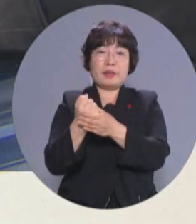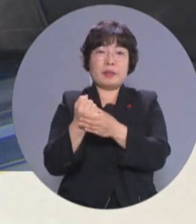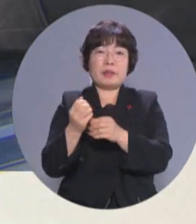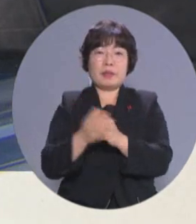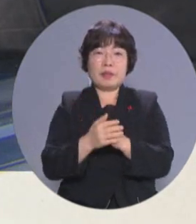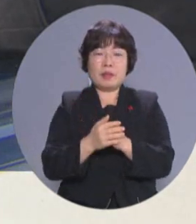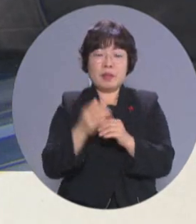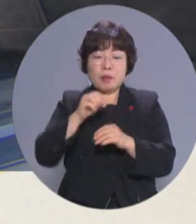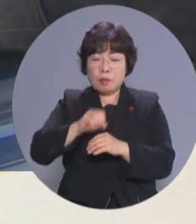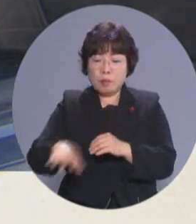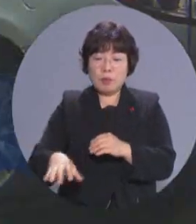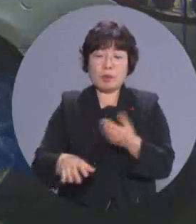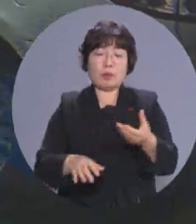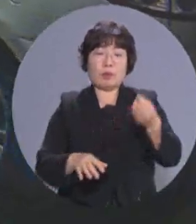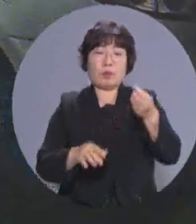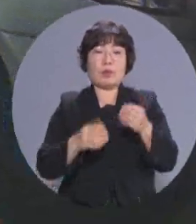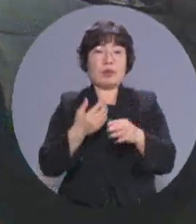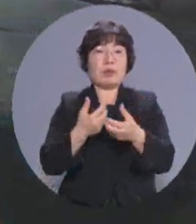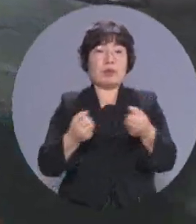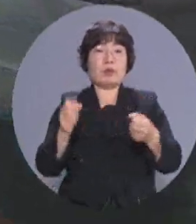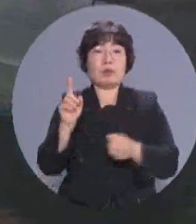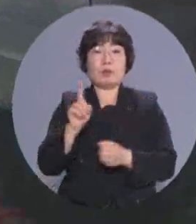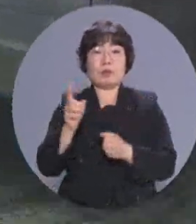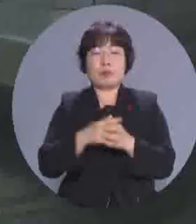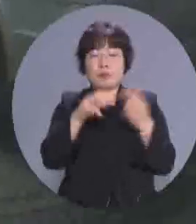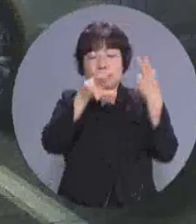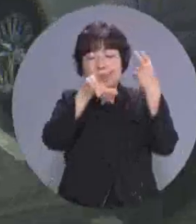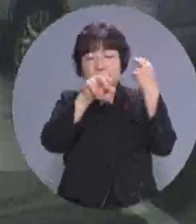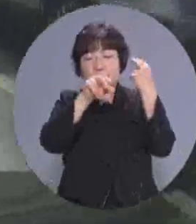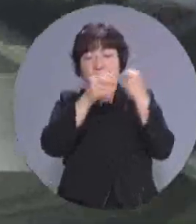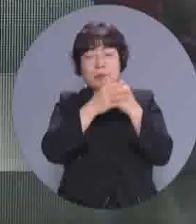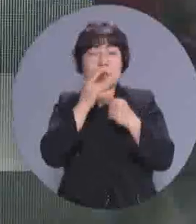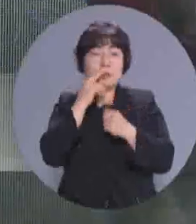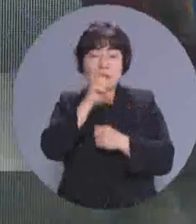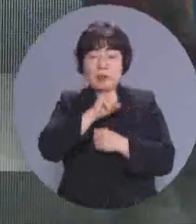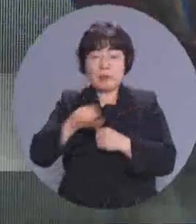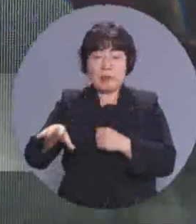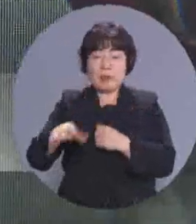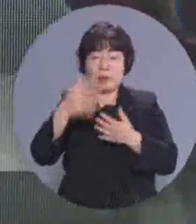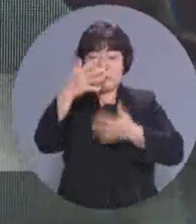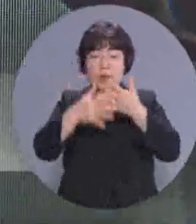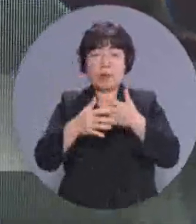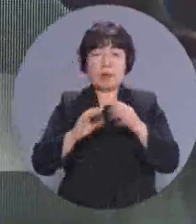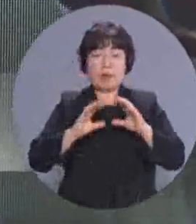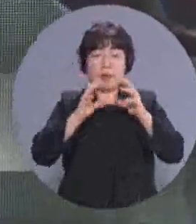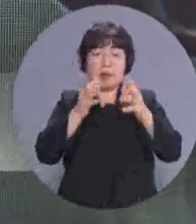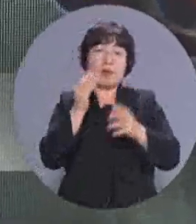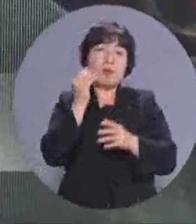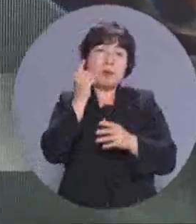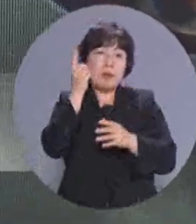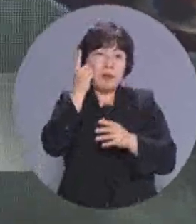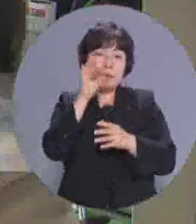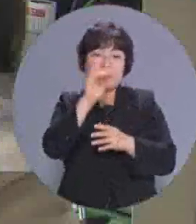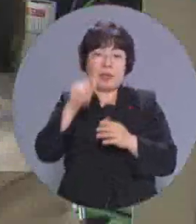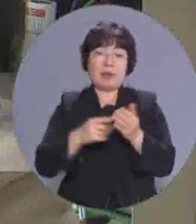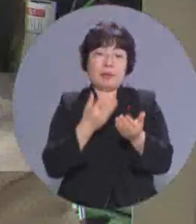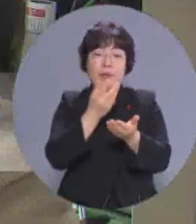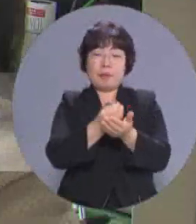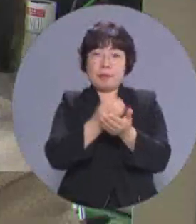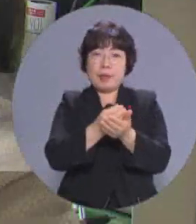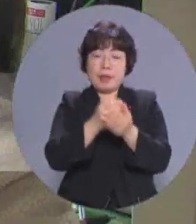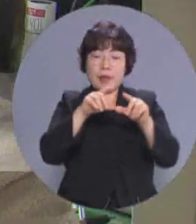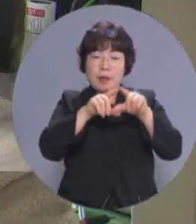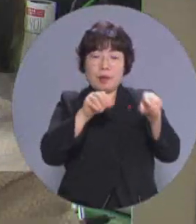버린 사람 따로 있고 친 사람 따로 있는. 블랙박스에 찍힌 담배꽁초 무단투기 장면을 국민신문고 앱을 통해 신고하면 차량